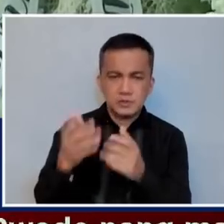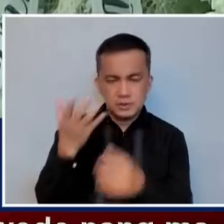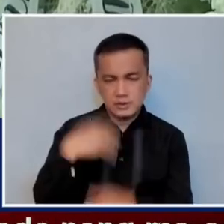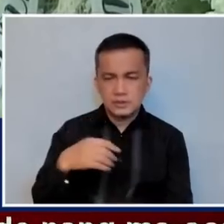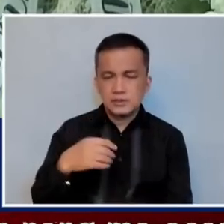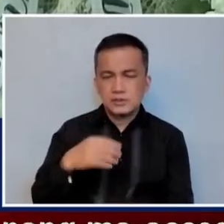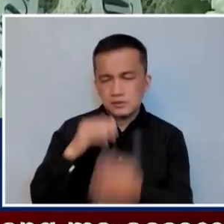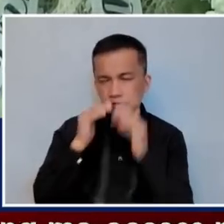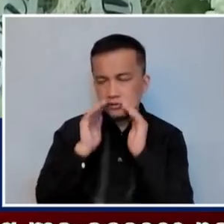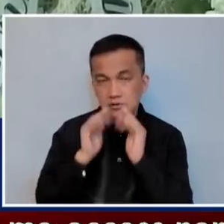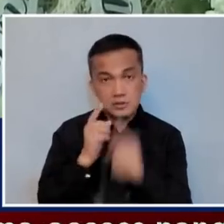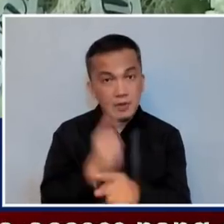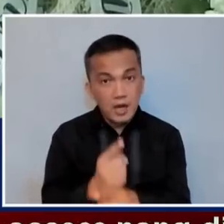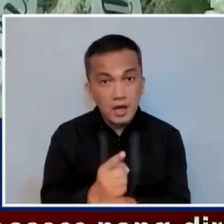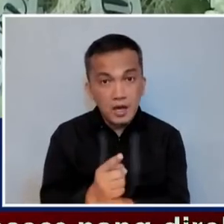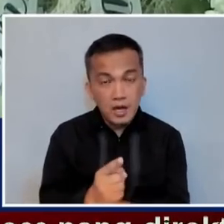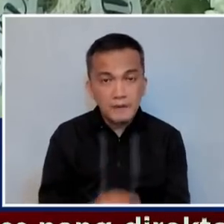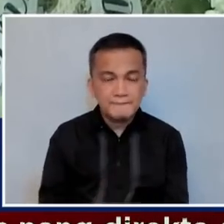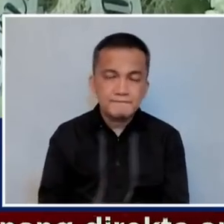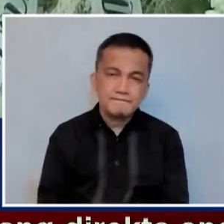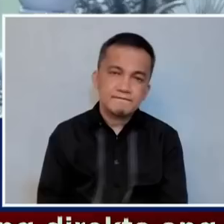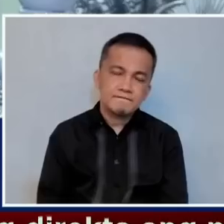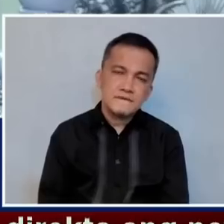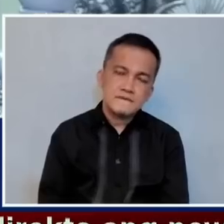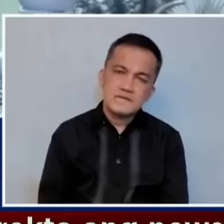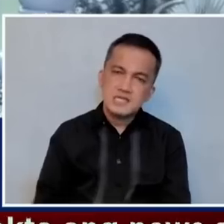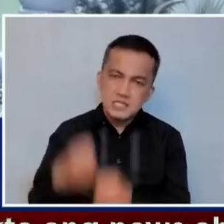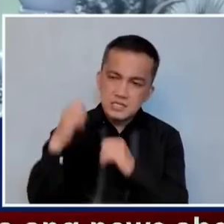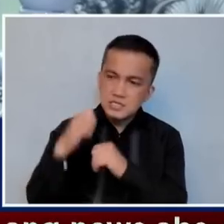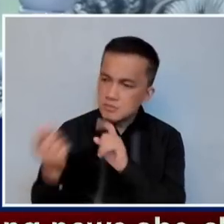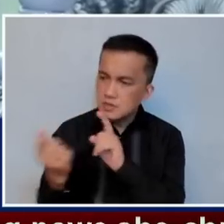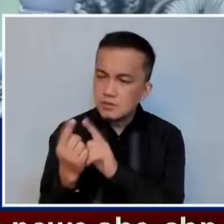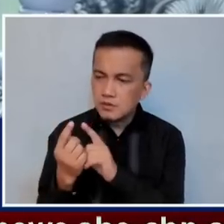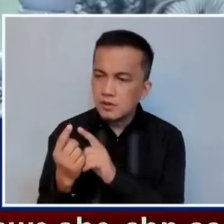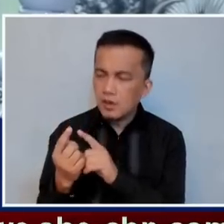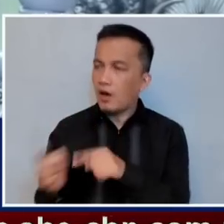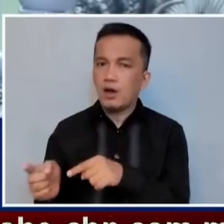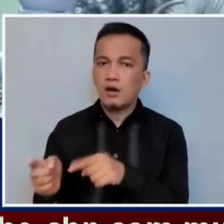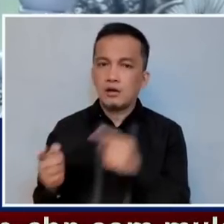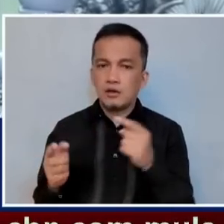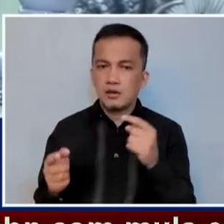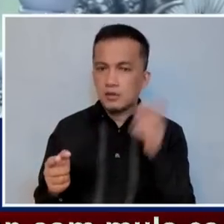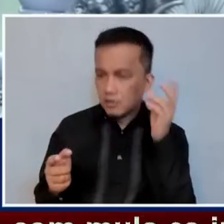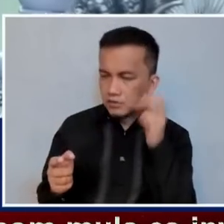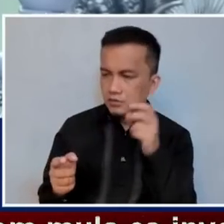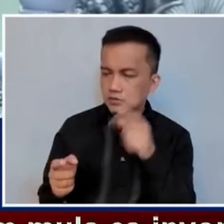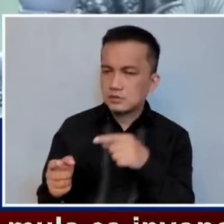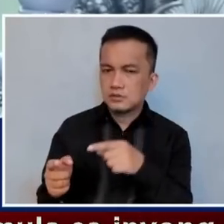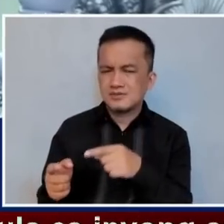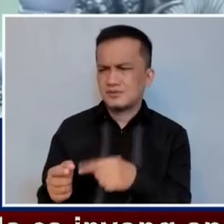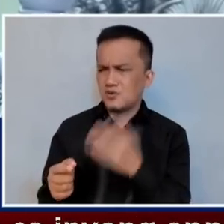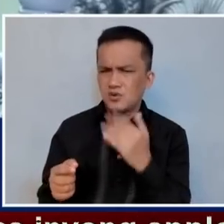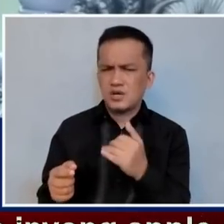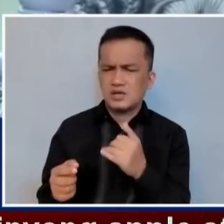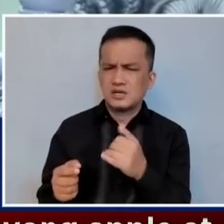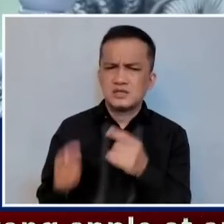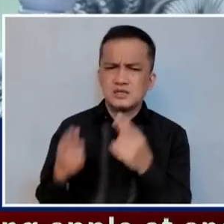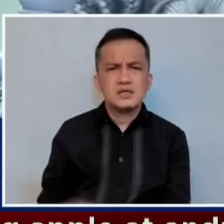ba? Inaasahan mo, magkikita kayo, tapos mabaltaan mo ganyan, di ba? Sabi ko, ba't nagkaganoon,